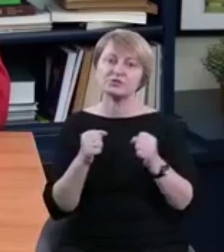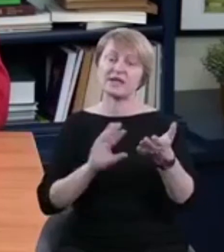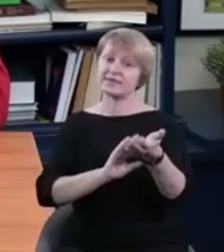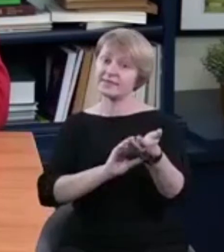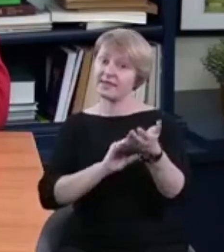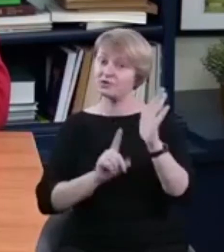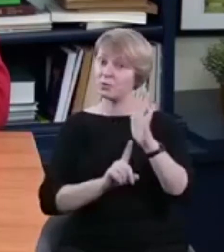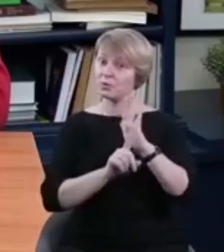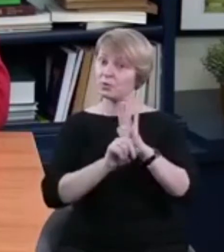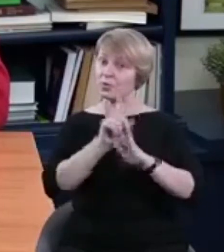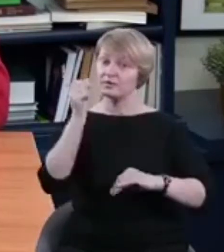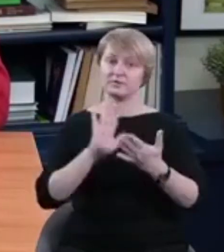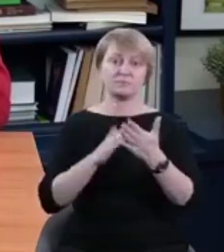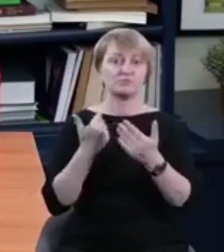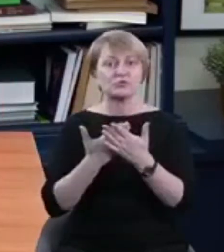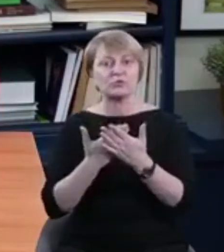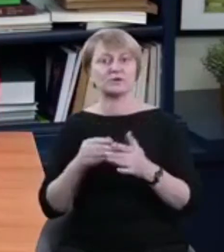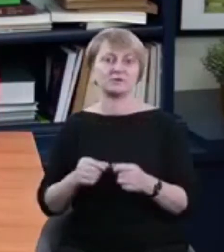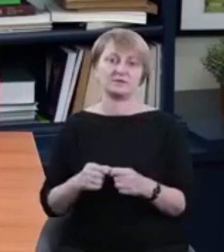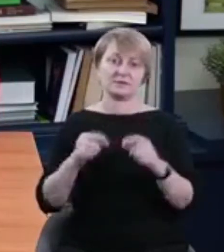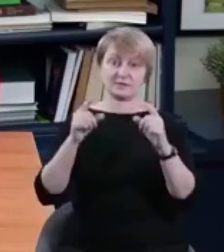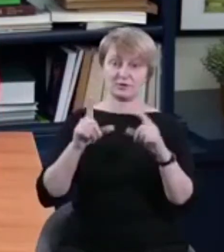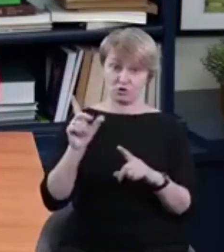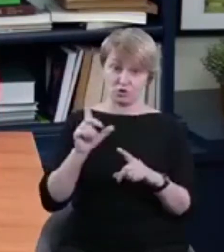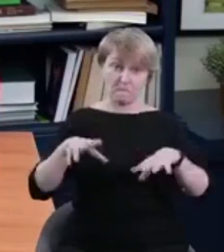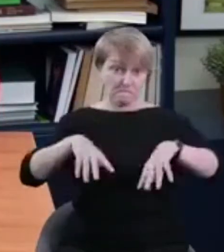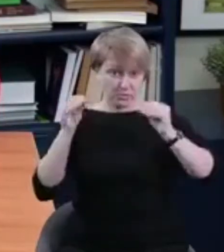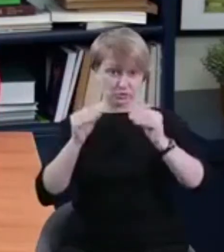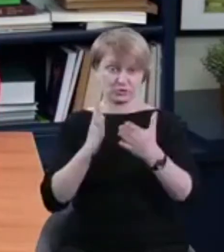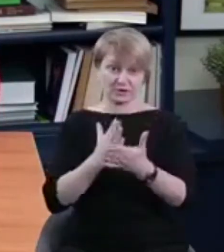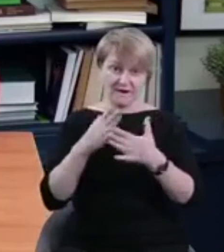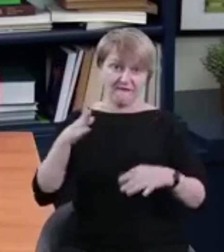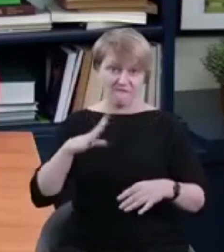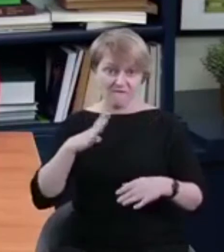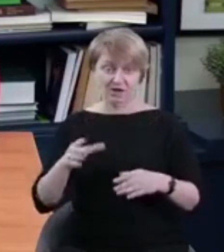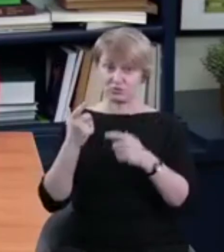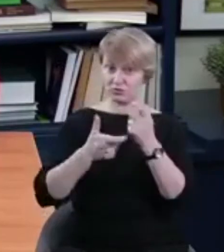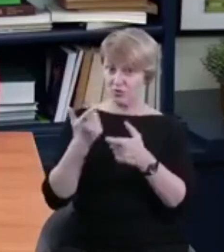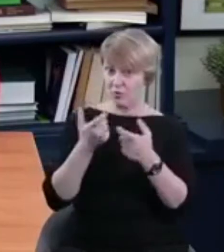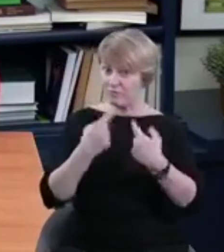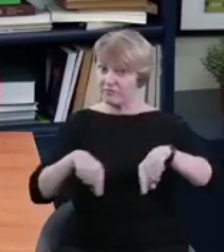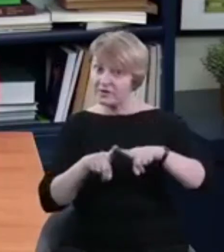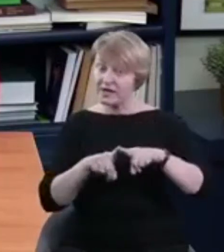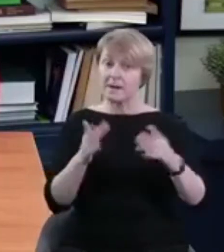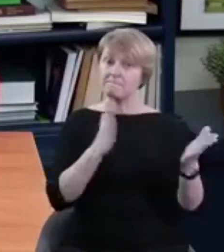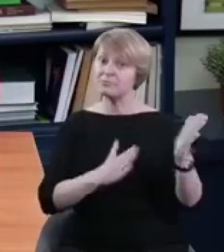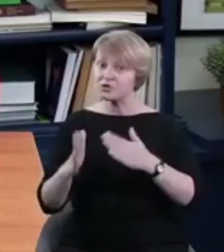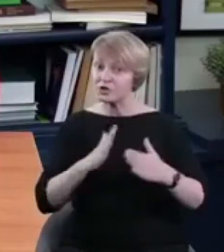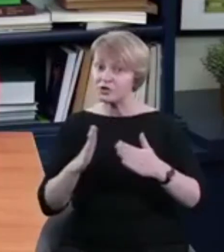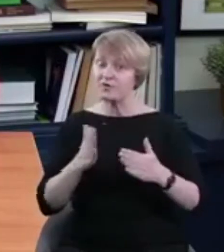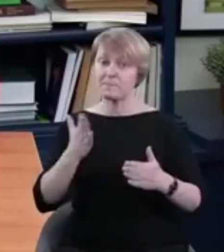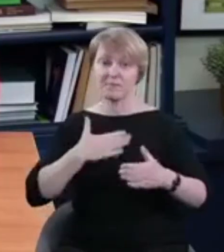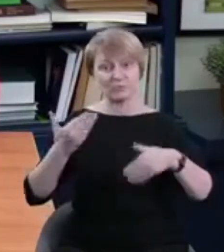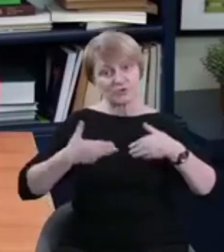startują które zaczynają więc warto robić to przygotowanym pewny swojego zdrowia ale na pewno